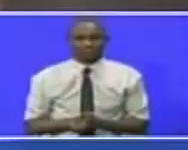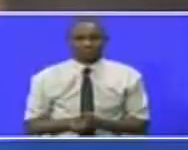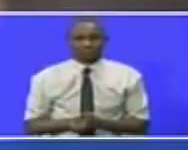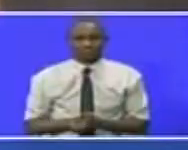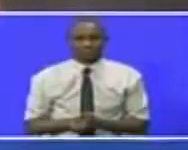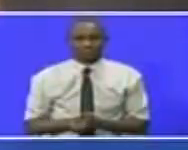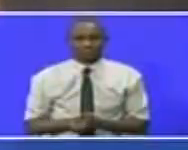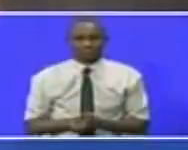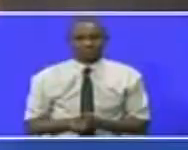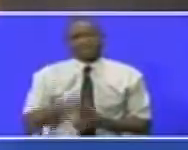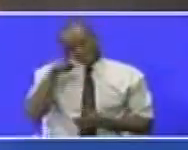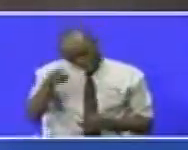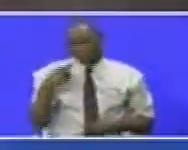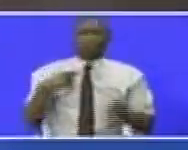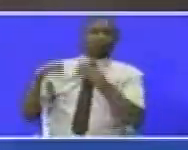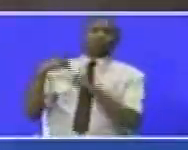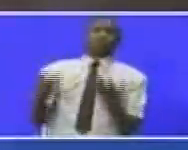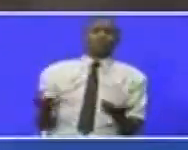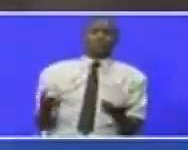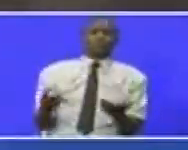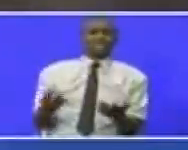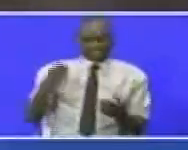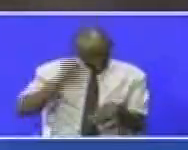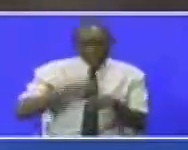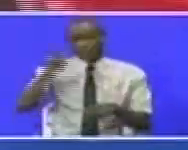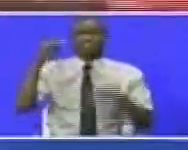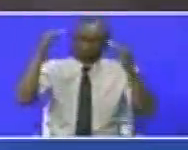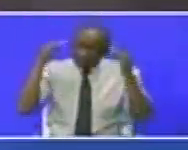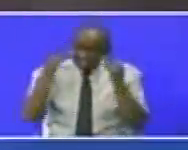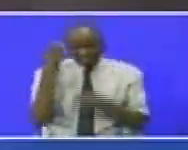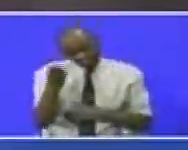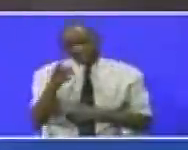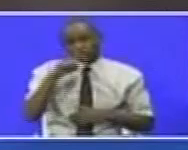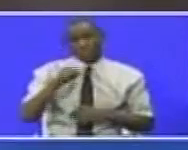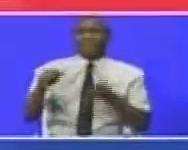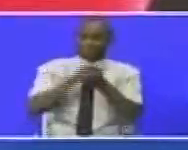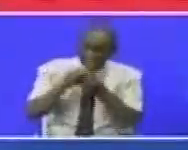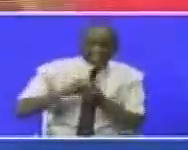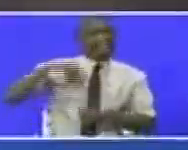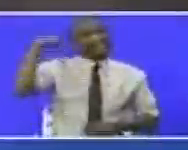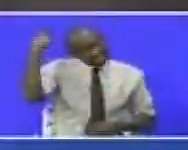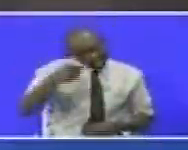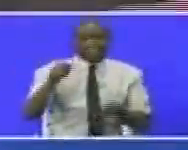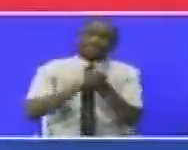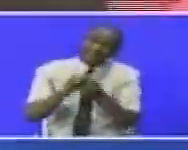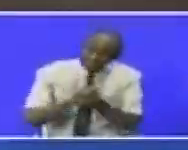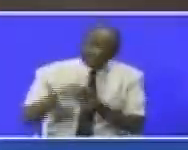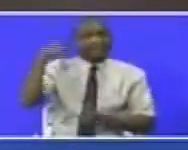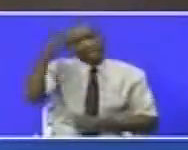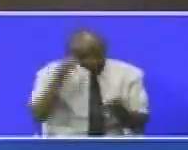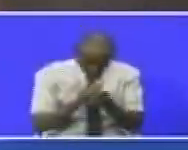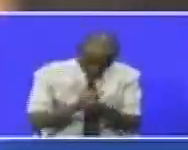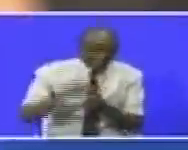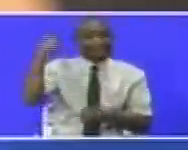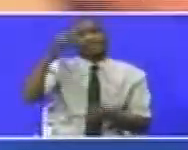Hotaliami turudisha nyuma. Tukienda kotini tunaambiwa kila Friday, tunaambiwa kujeni